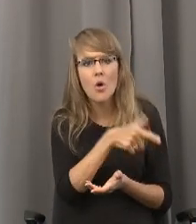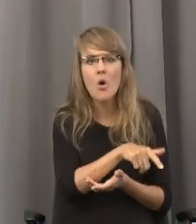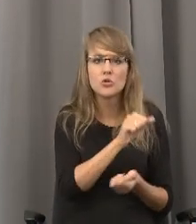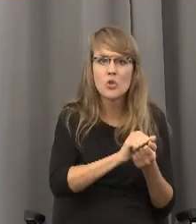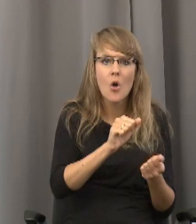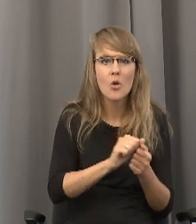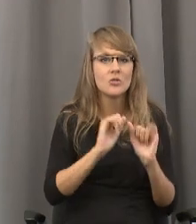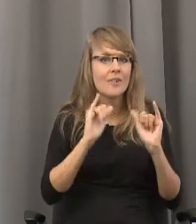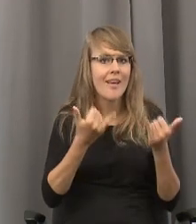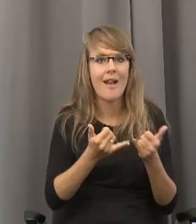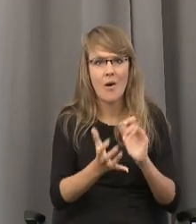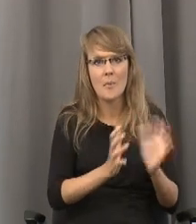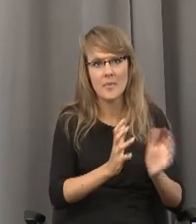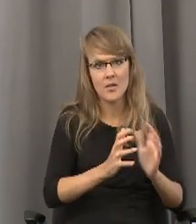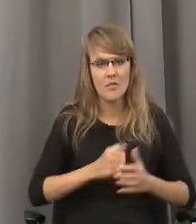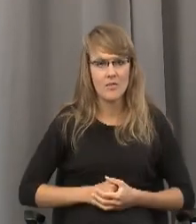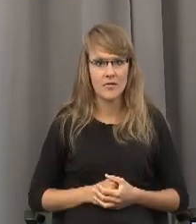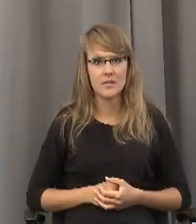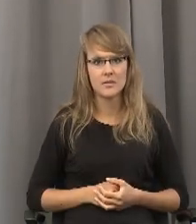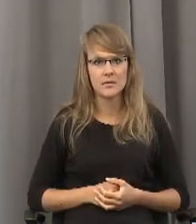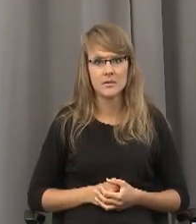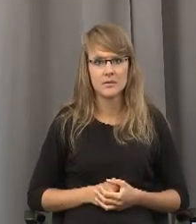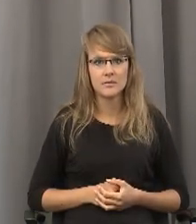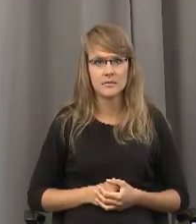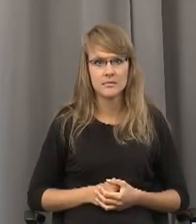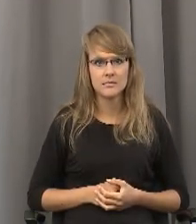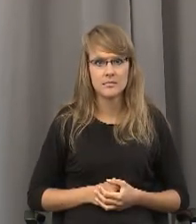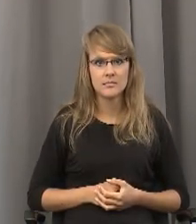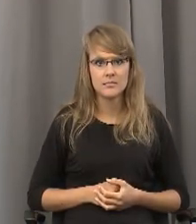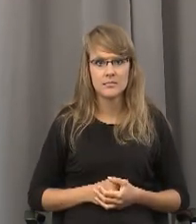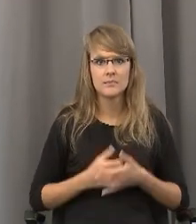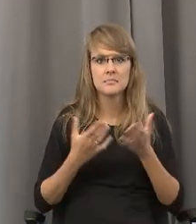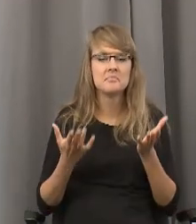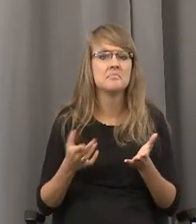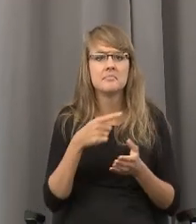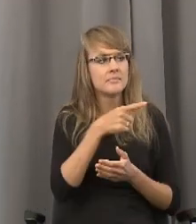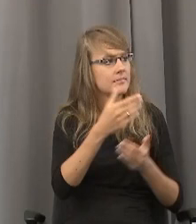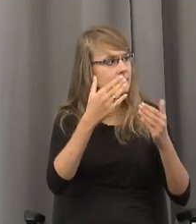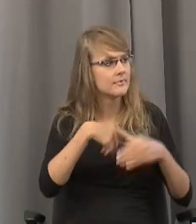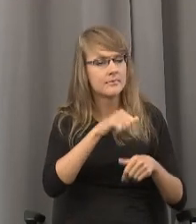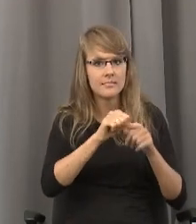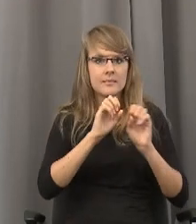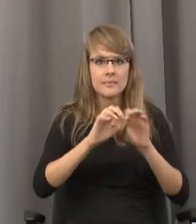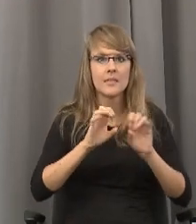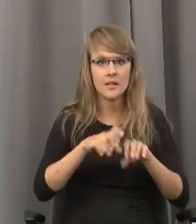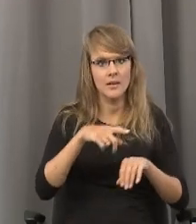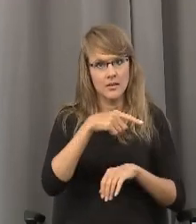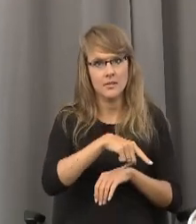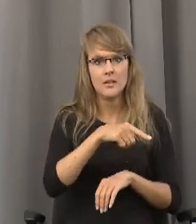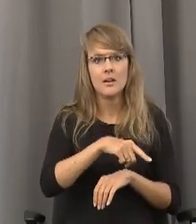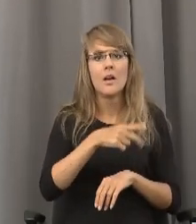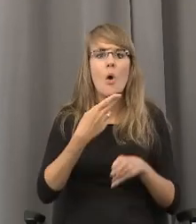tutaj jest taki wypisany schemat, jakie rodzaje aktywności powinien chory